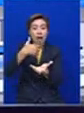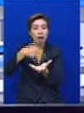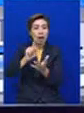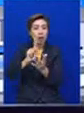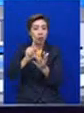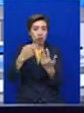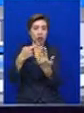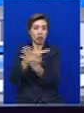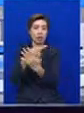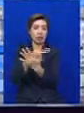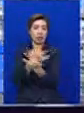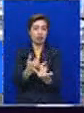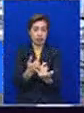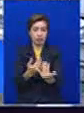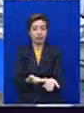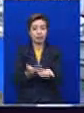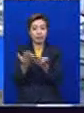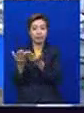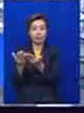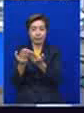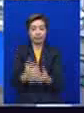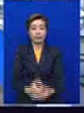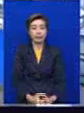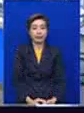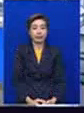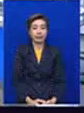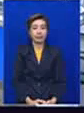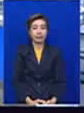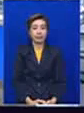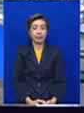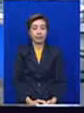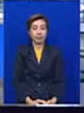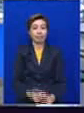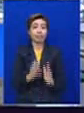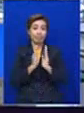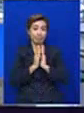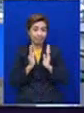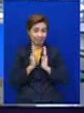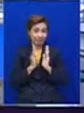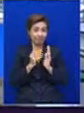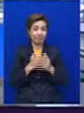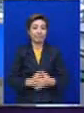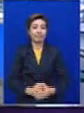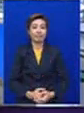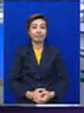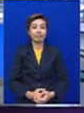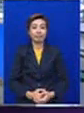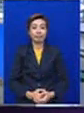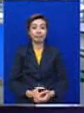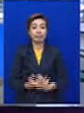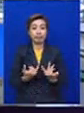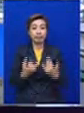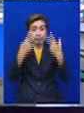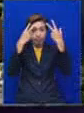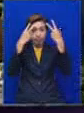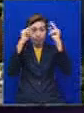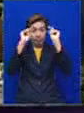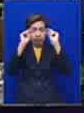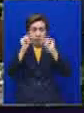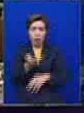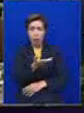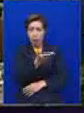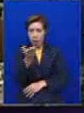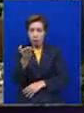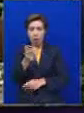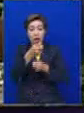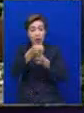ากจังหวัดราชบุรีค่ะเชิญค่ะคุณสุรดาค่ะ ขอบคุณค่ะคุณนิสาการคุณปฐมาพรคะนายกรัฐมนตรีนะคะขอความร่วม